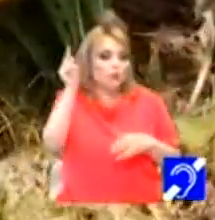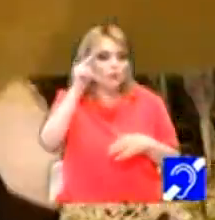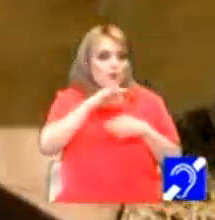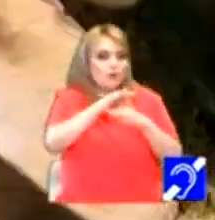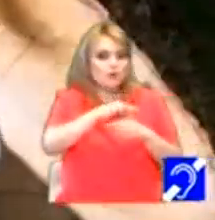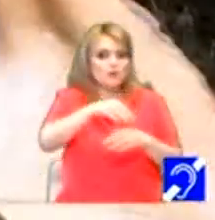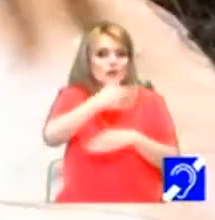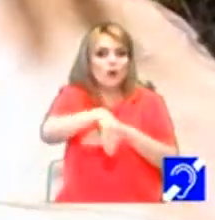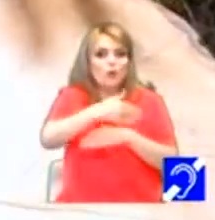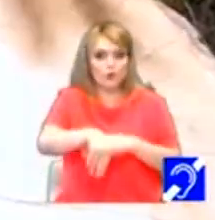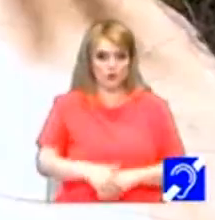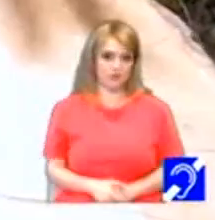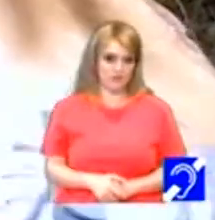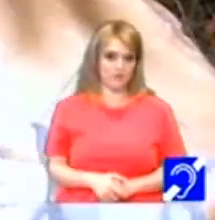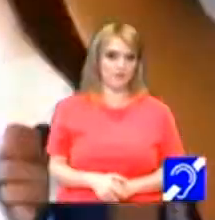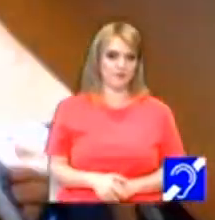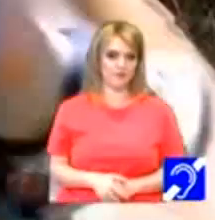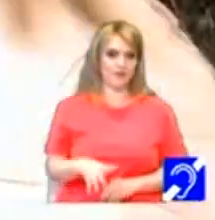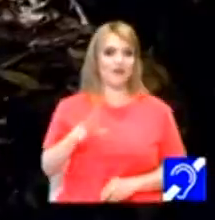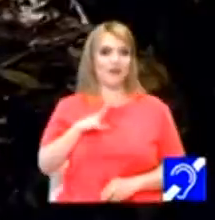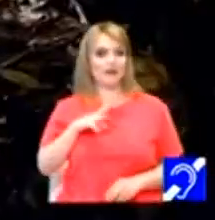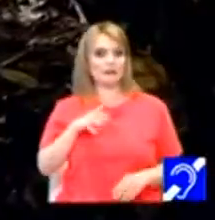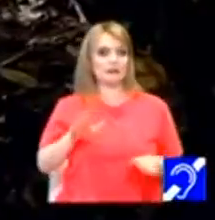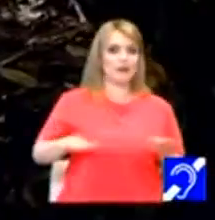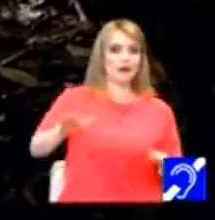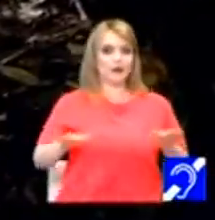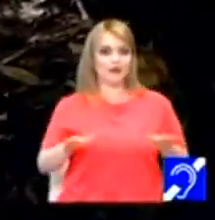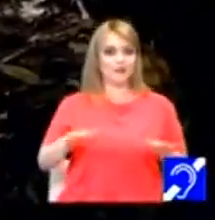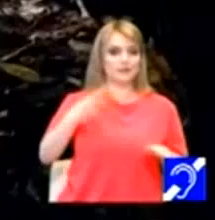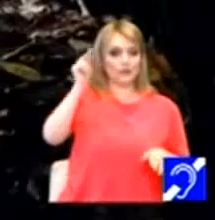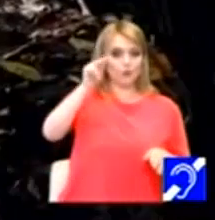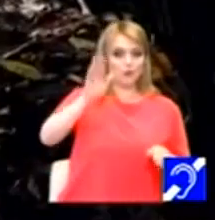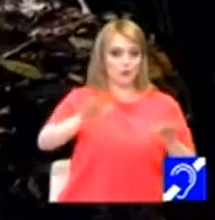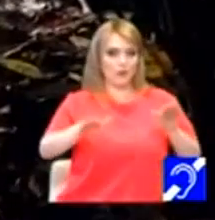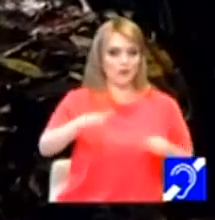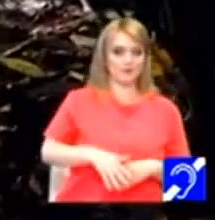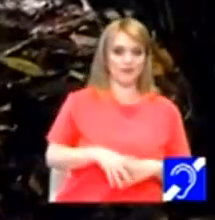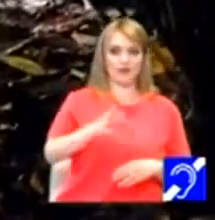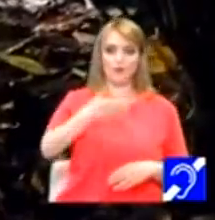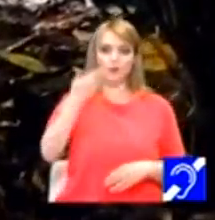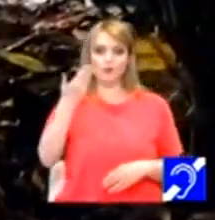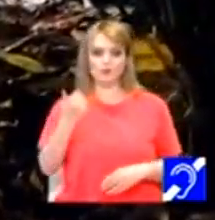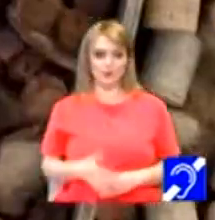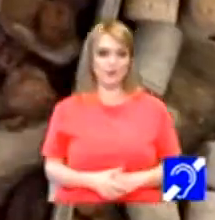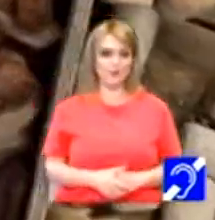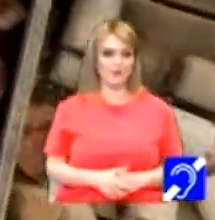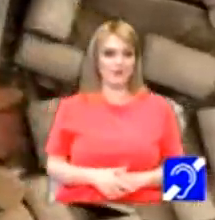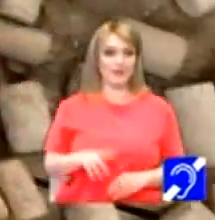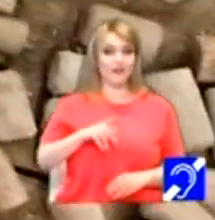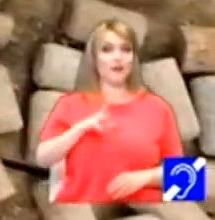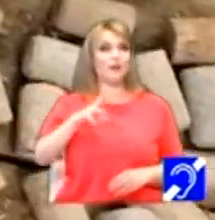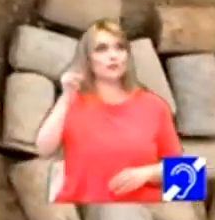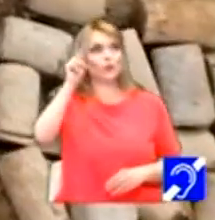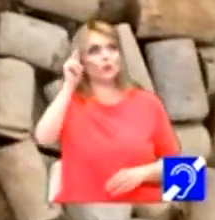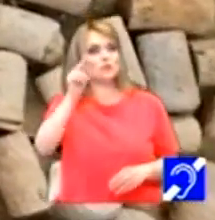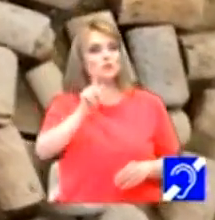Cum să-ți menții echilibrul mergând pe niște buturugi, cum să te orientezi în spațiu sau cum să-ți dai seama pe ce calci